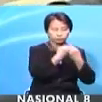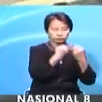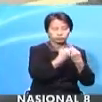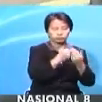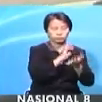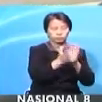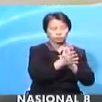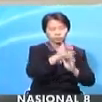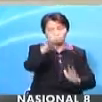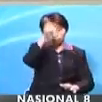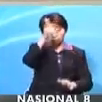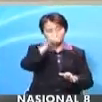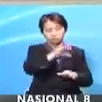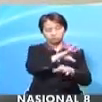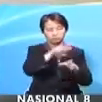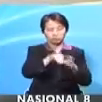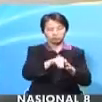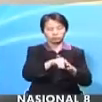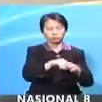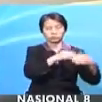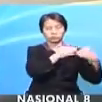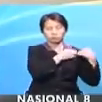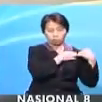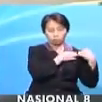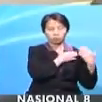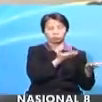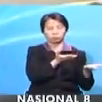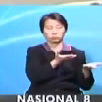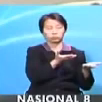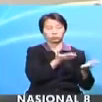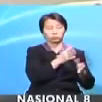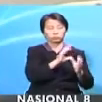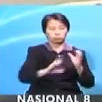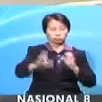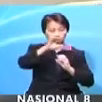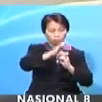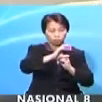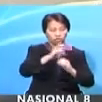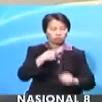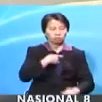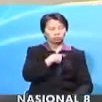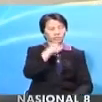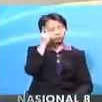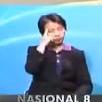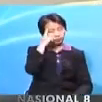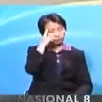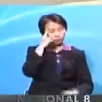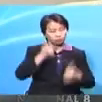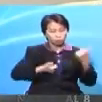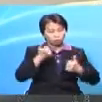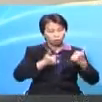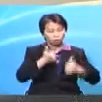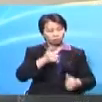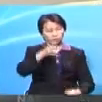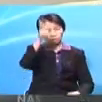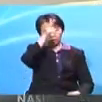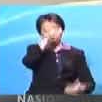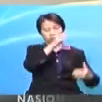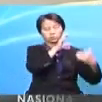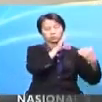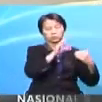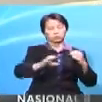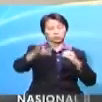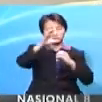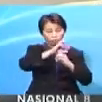maka kerajaan tempat Sekampung kita pikir sama ada kerajaan patut tampung atau